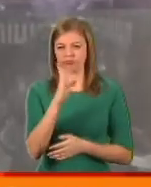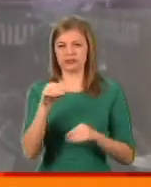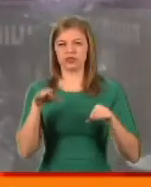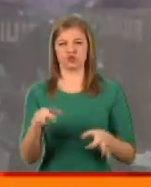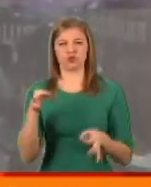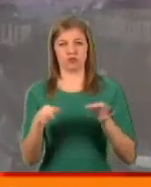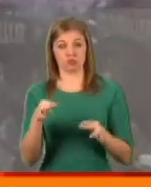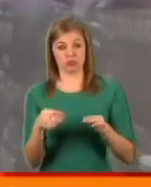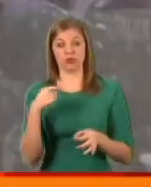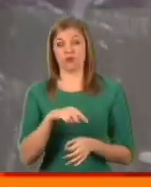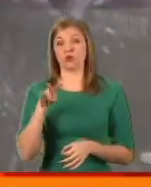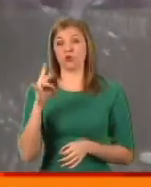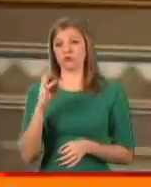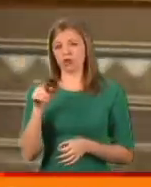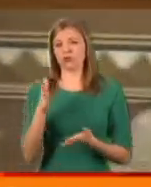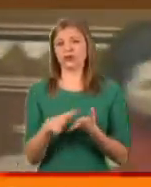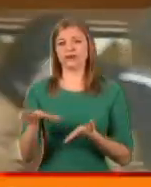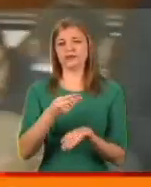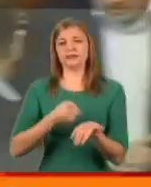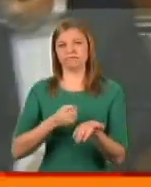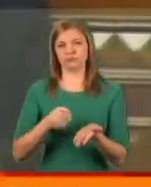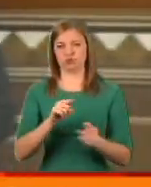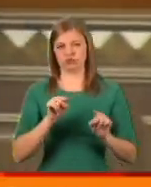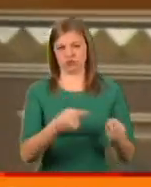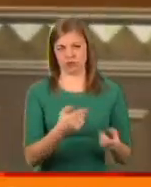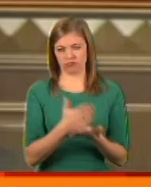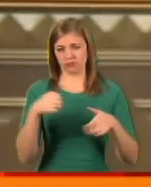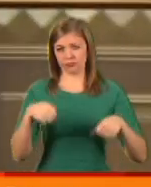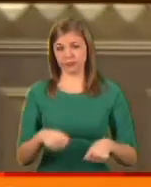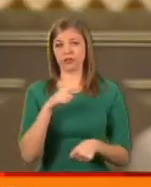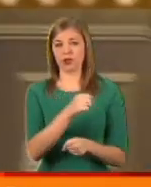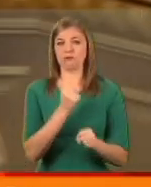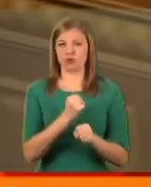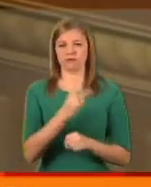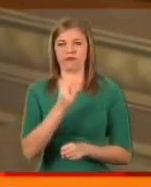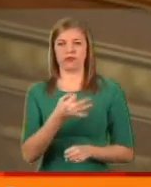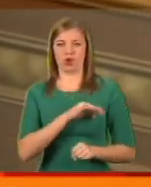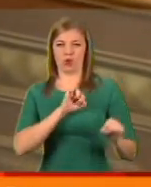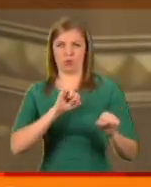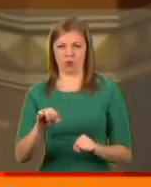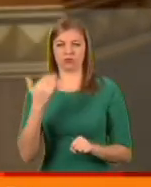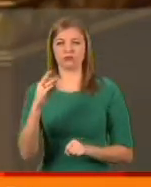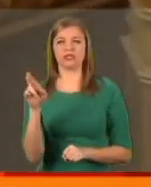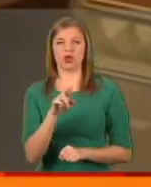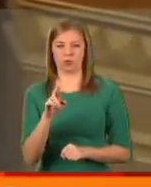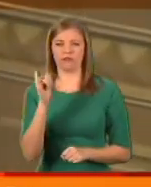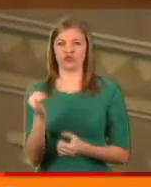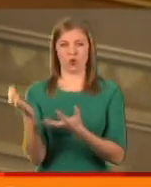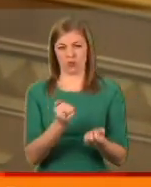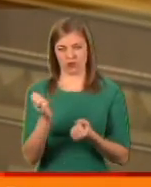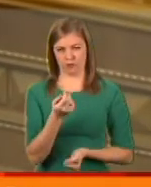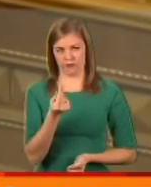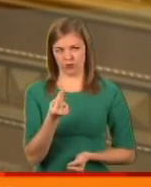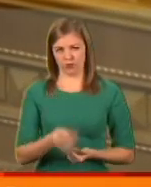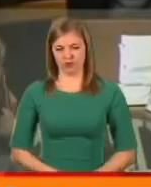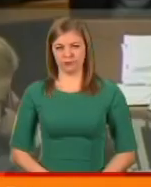рішенням суду. Луценко каже, має усі підстави заарештувати Саакашвілі. Той, мовляв, працював на користь соратників Януковича і отримував від них